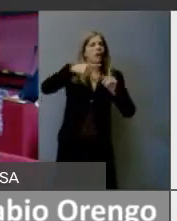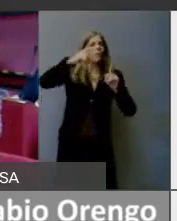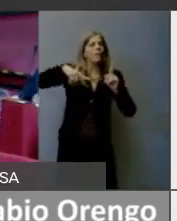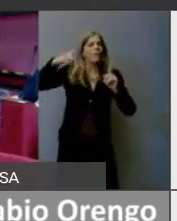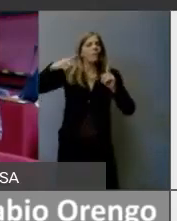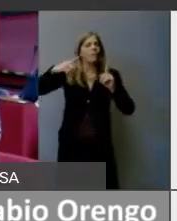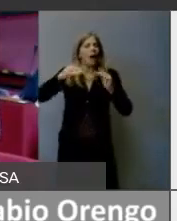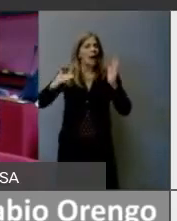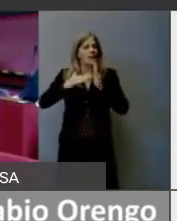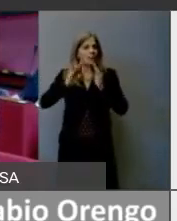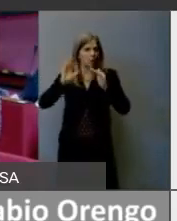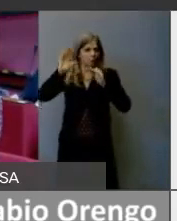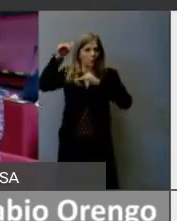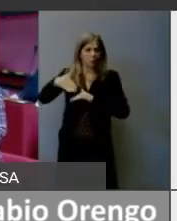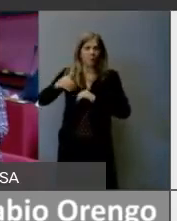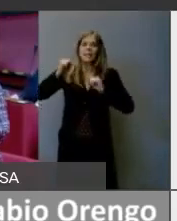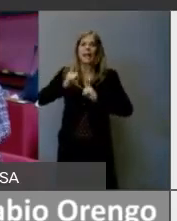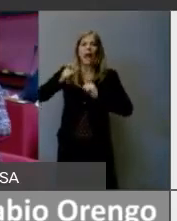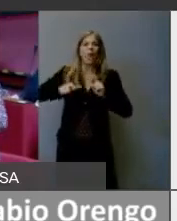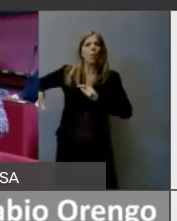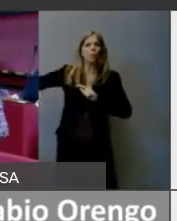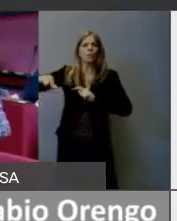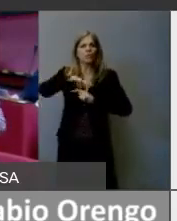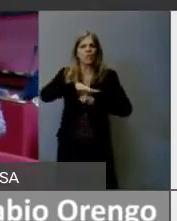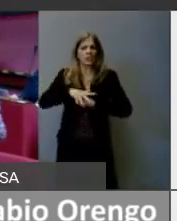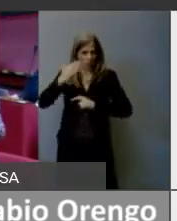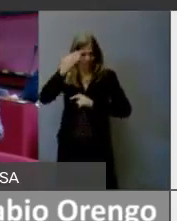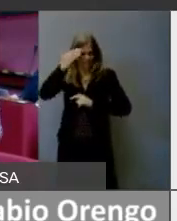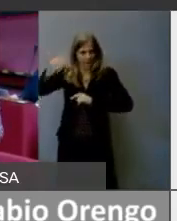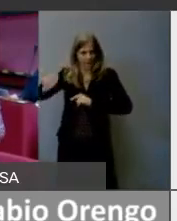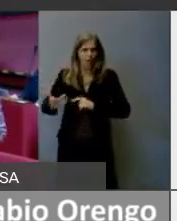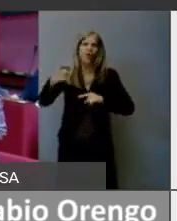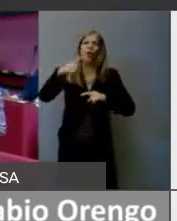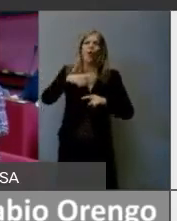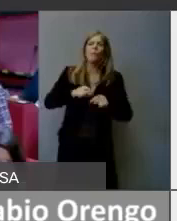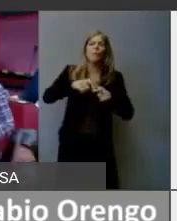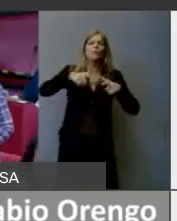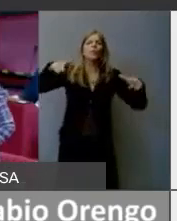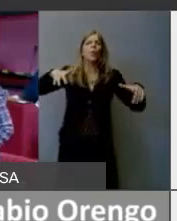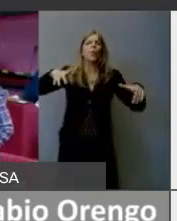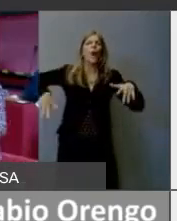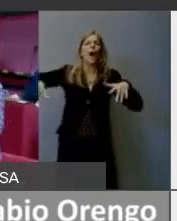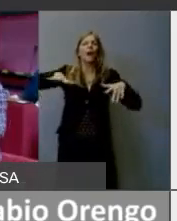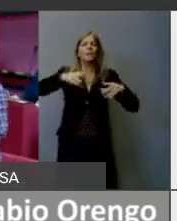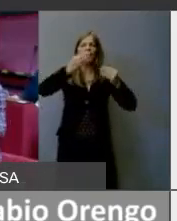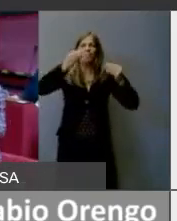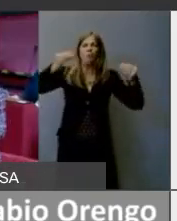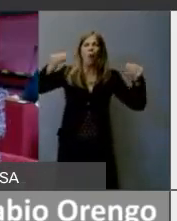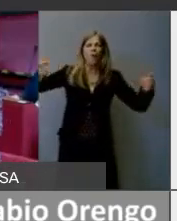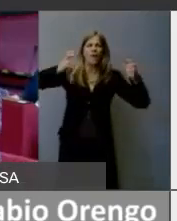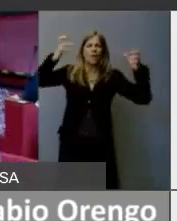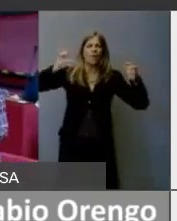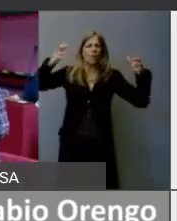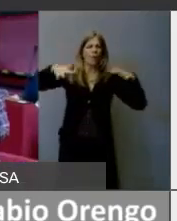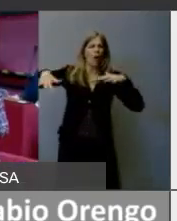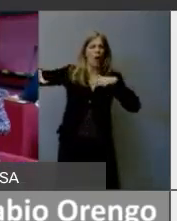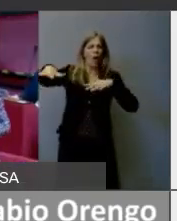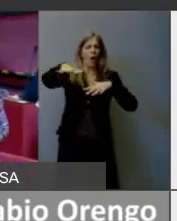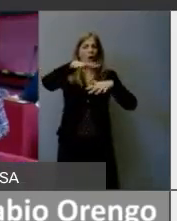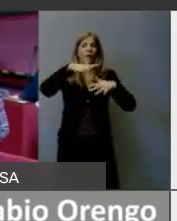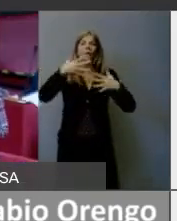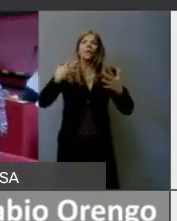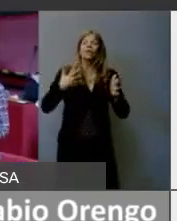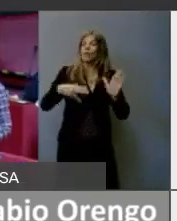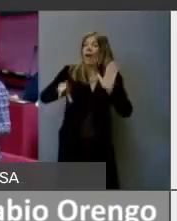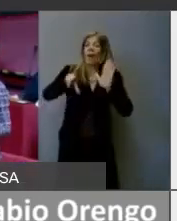cittadini compromessa, abbiamo quartieri invasi da rumore e polveri, la responsabilità su un attesto nazionale del